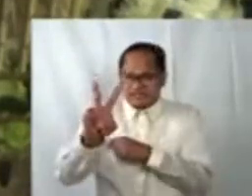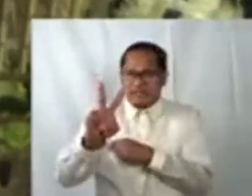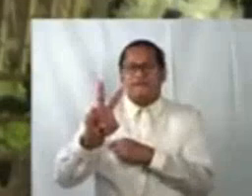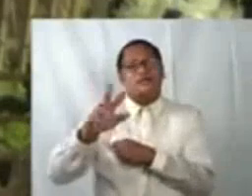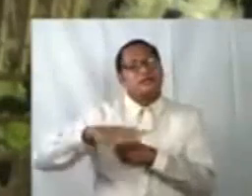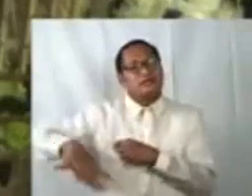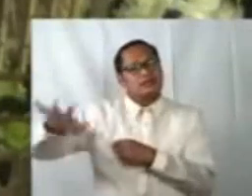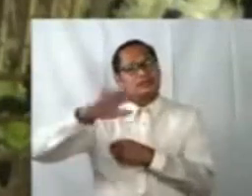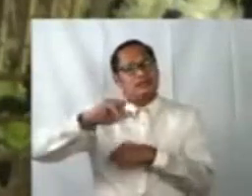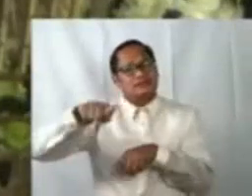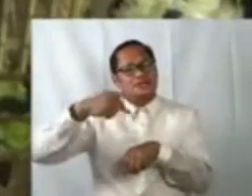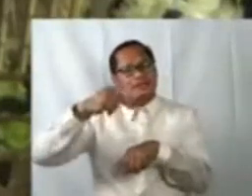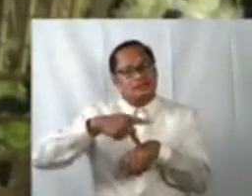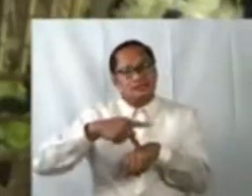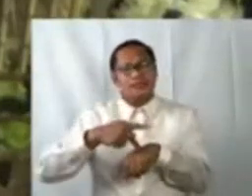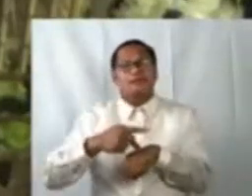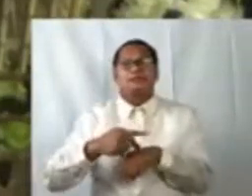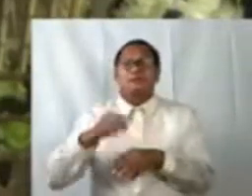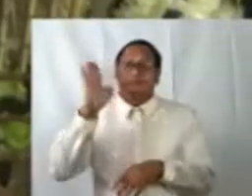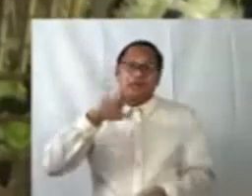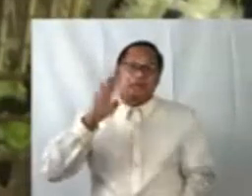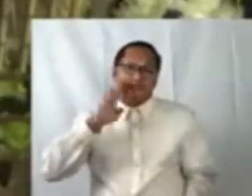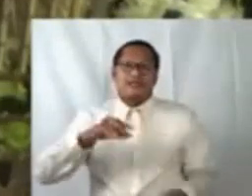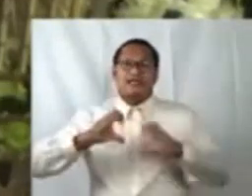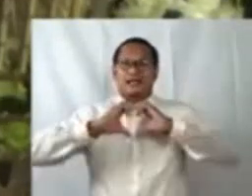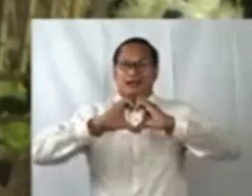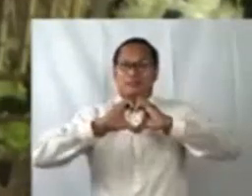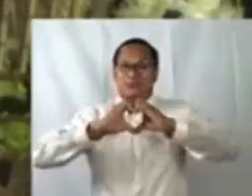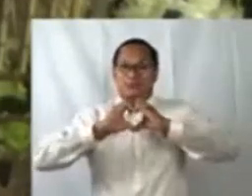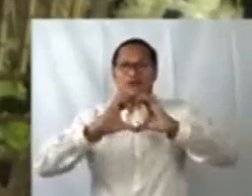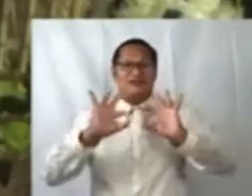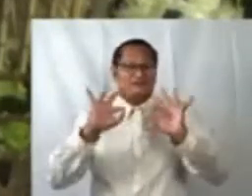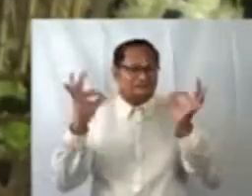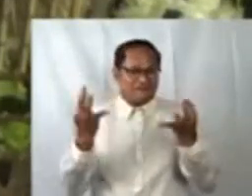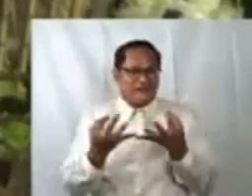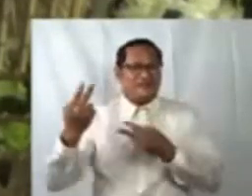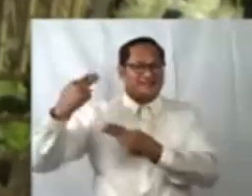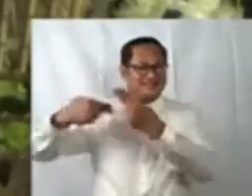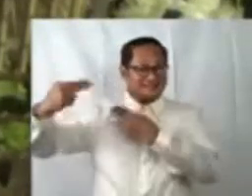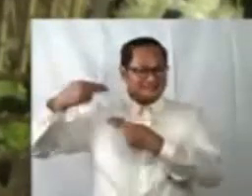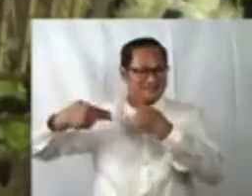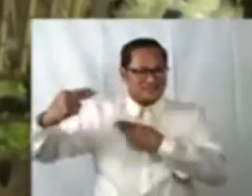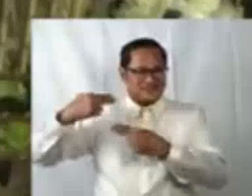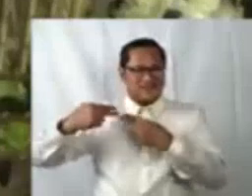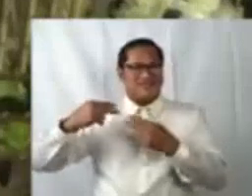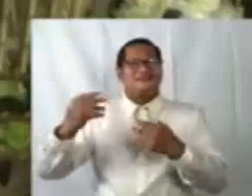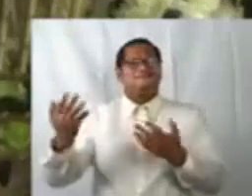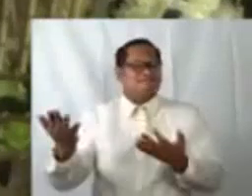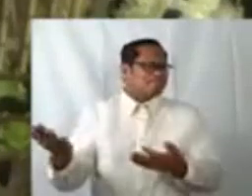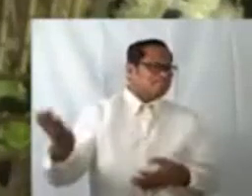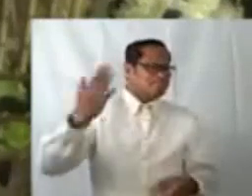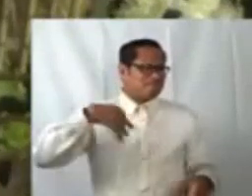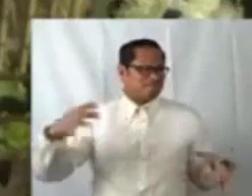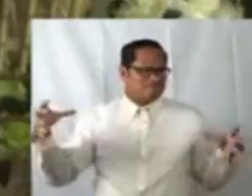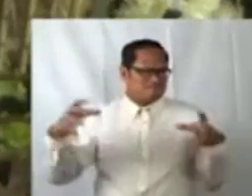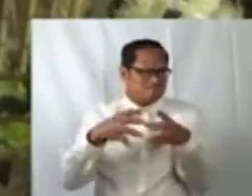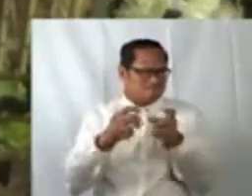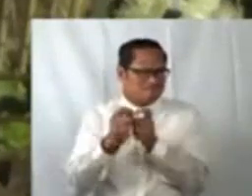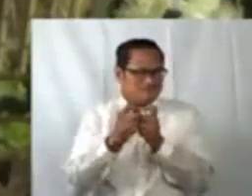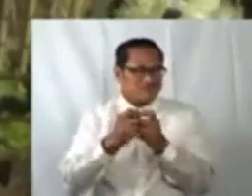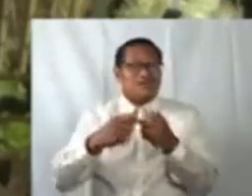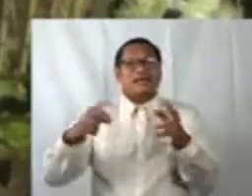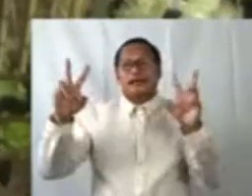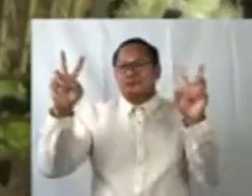bansa. Mga kapatid, kapuso at kapamilya sa kasaysayan, sama-sama nating pakinggan ang